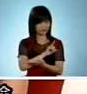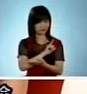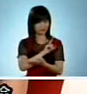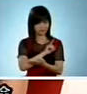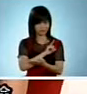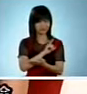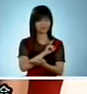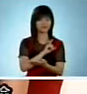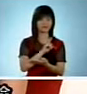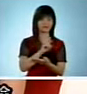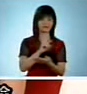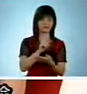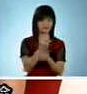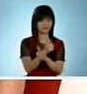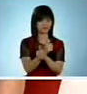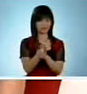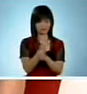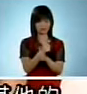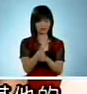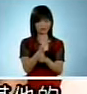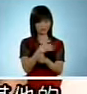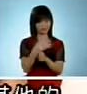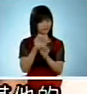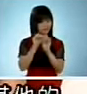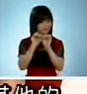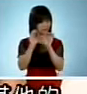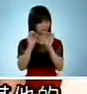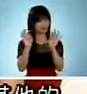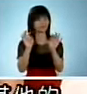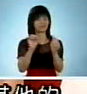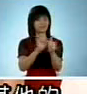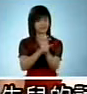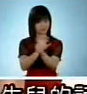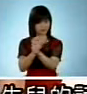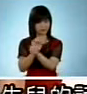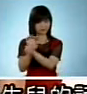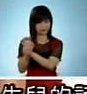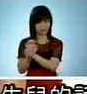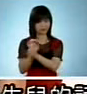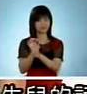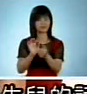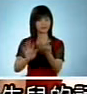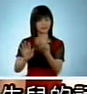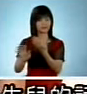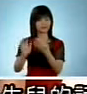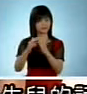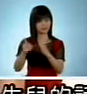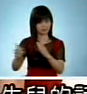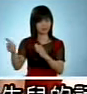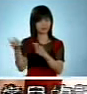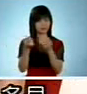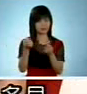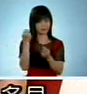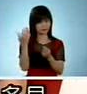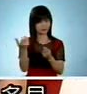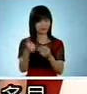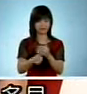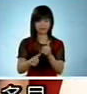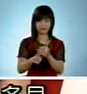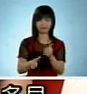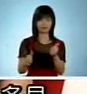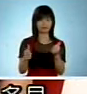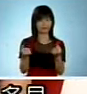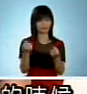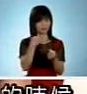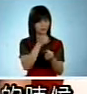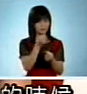些这些经验、哦、对能够告诉一些其他的因为其实像这种新生儿的话在台湾虽然